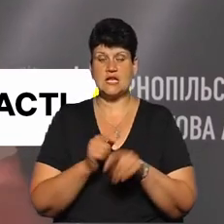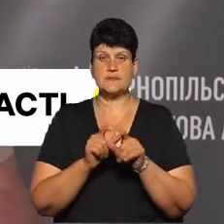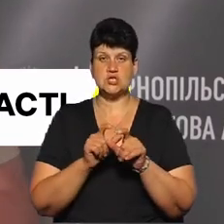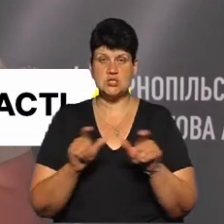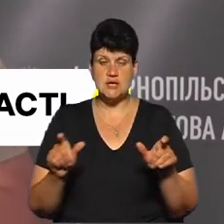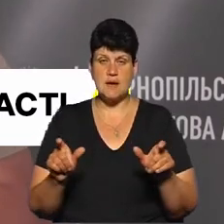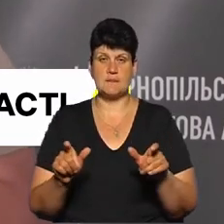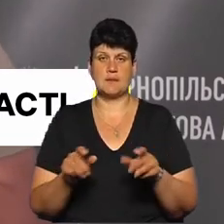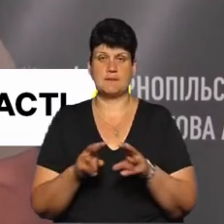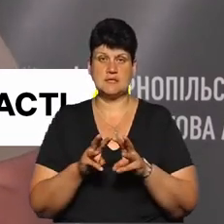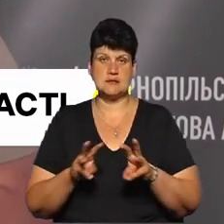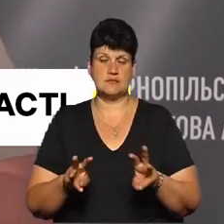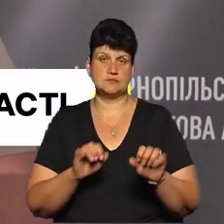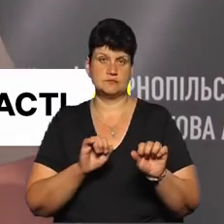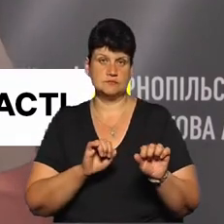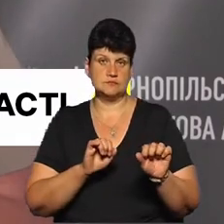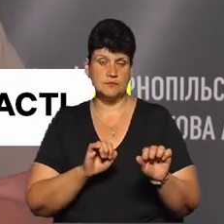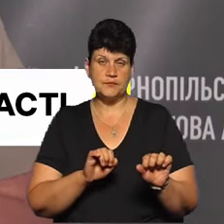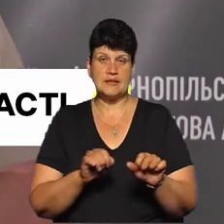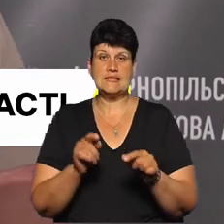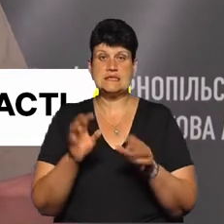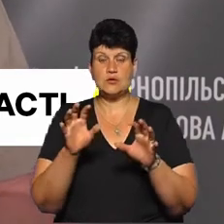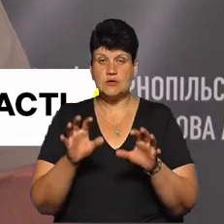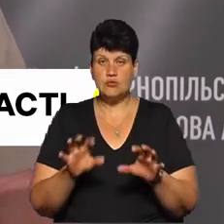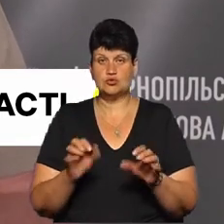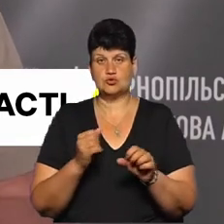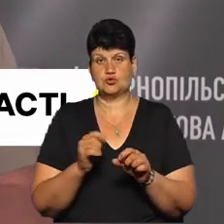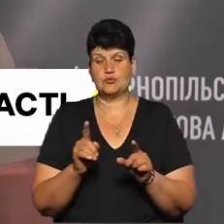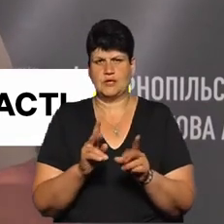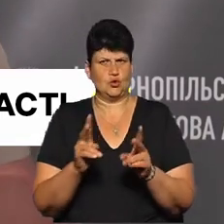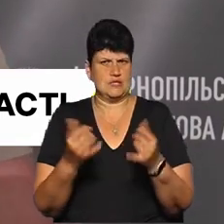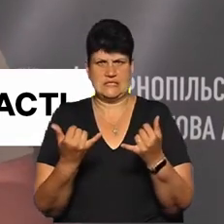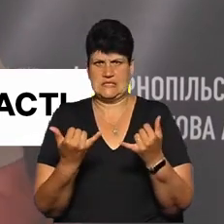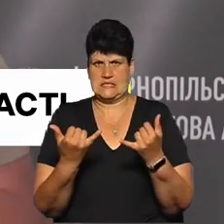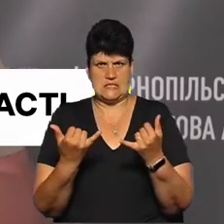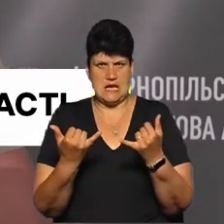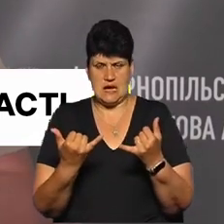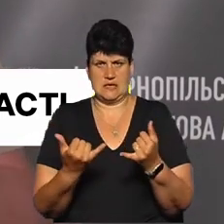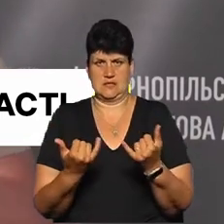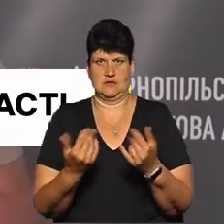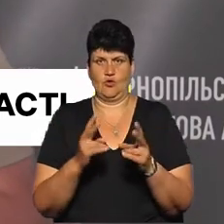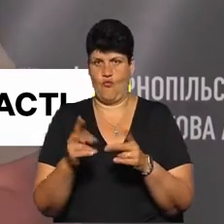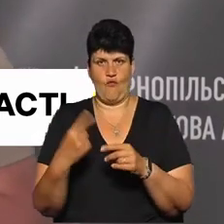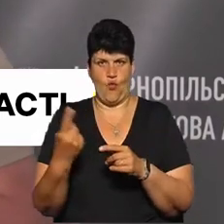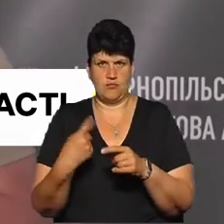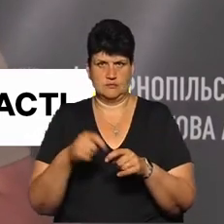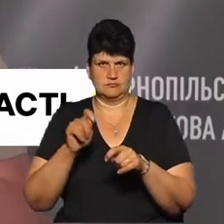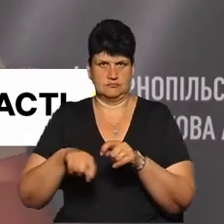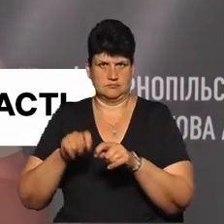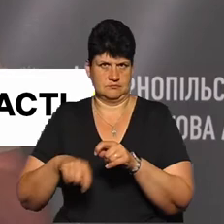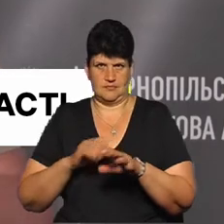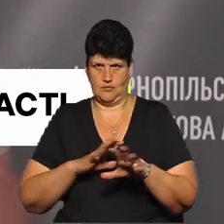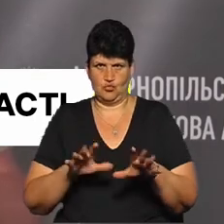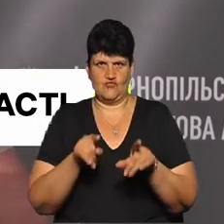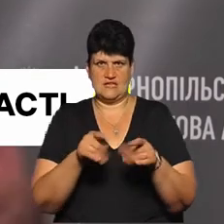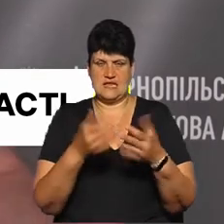цьому законодавству, для того, щоб довести до вас. Ніхто, зараз попереджу, ніхто нікого в області не буде кошмарити за те, що у вас немає